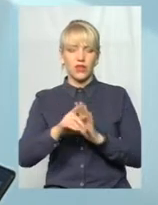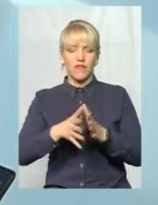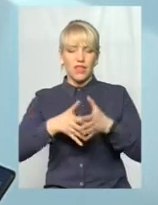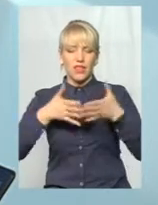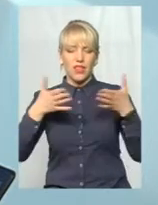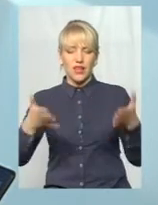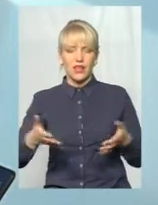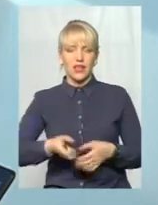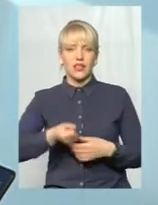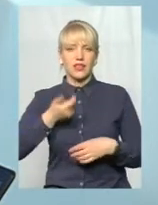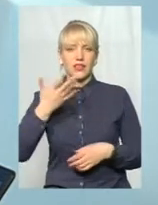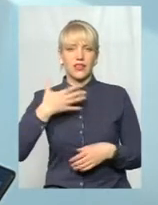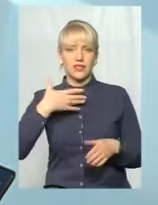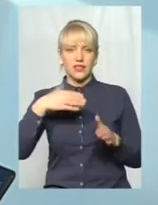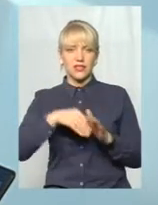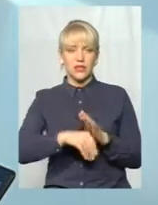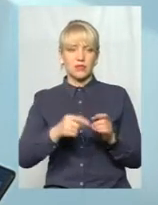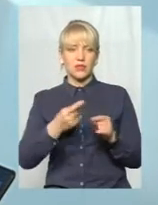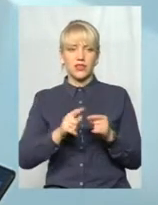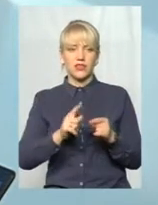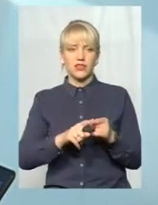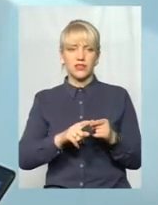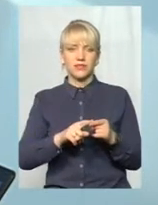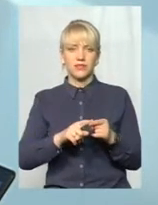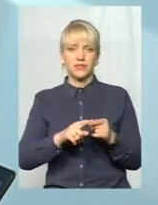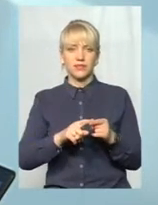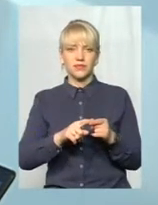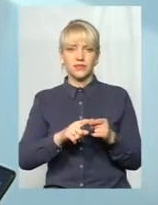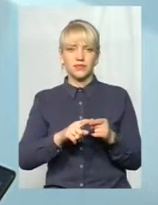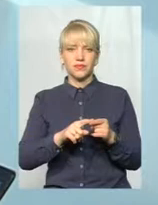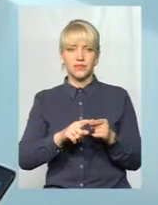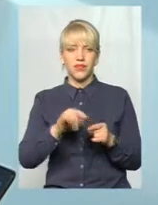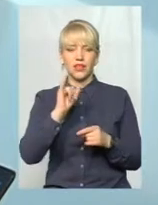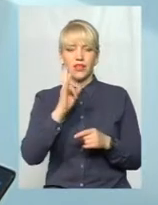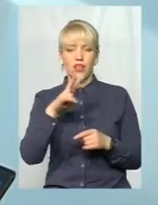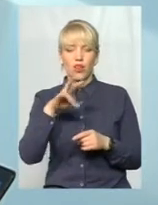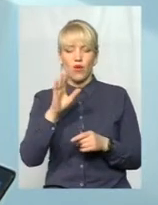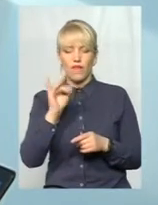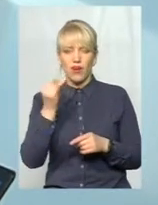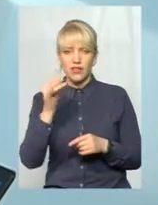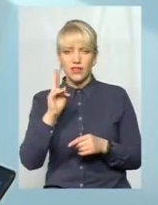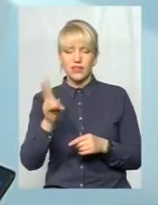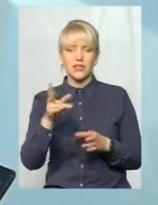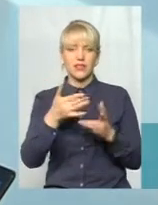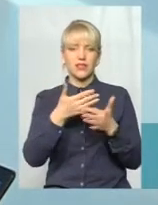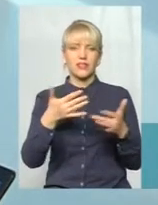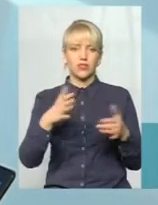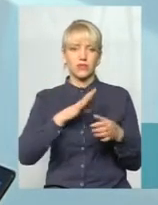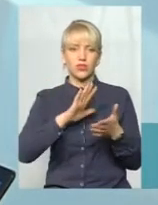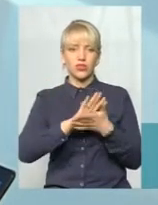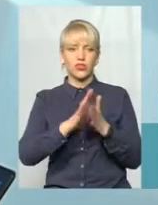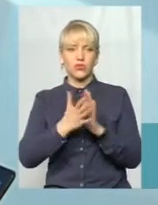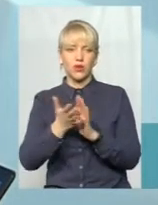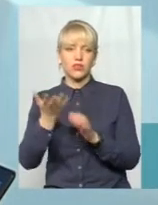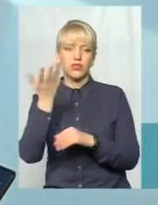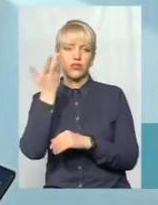загиблих, це і Зеленопілля в нас, і Іловайськ, і потім інші в нас були ситуації, коли в нас